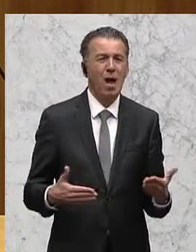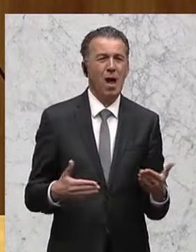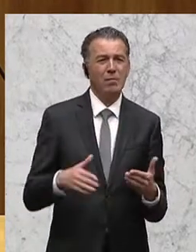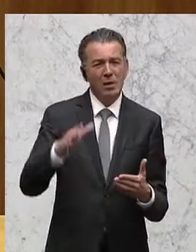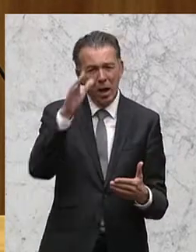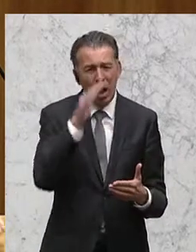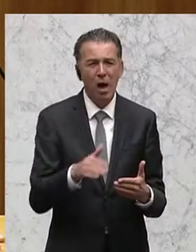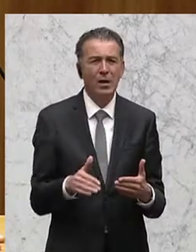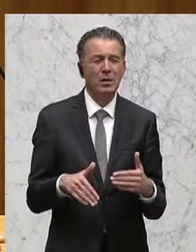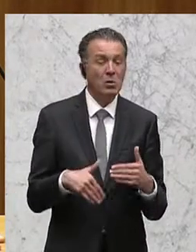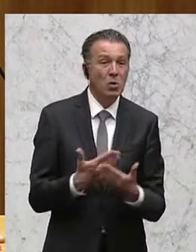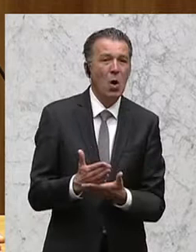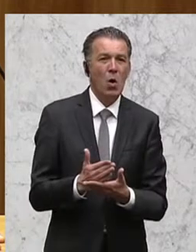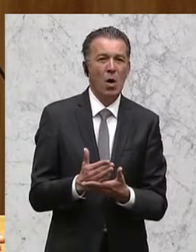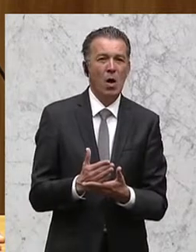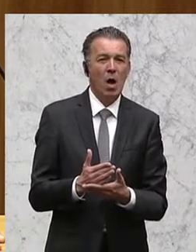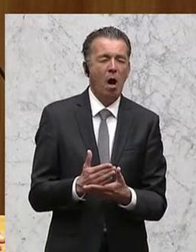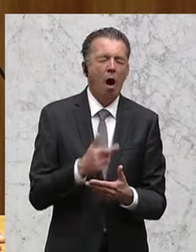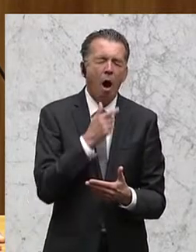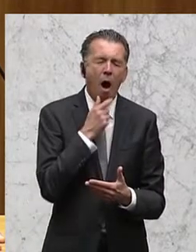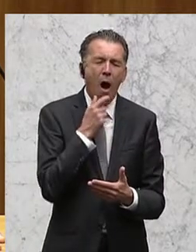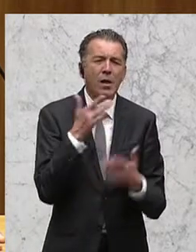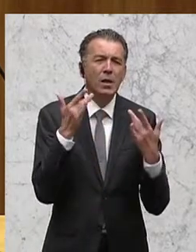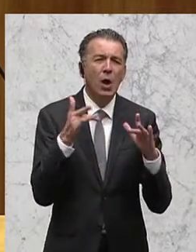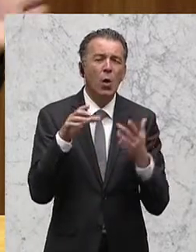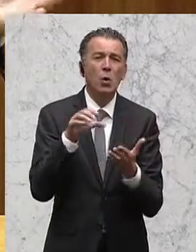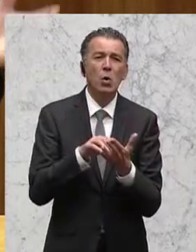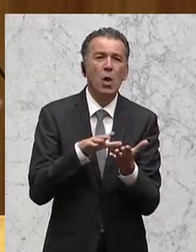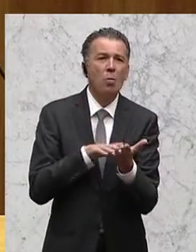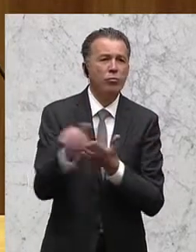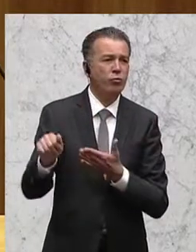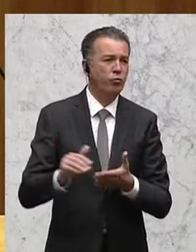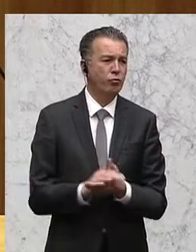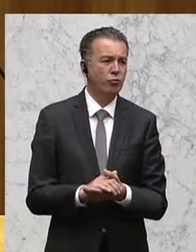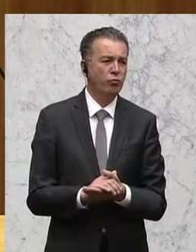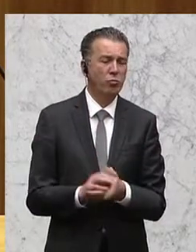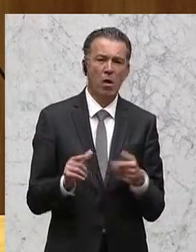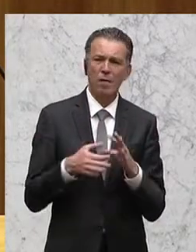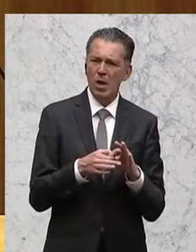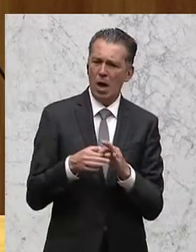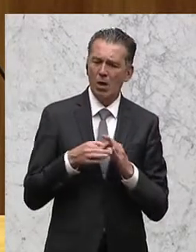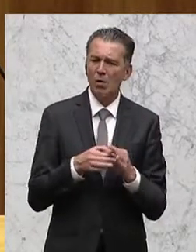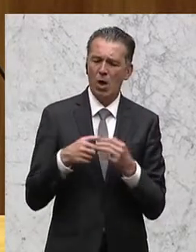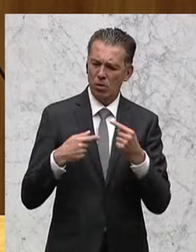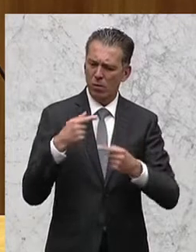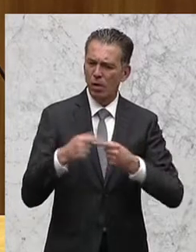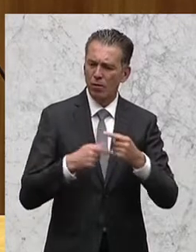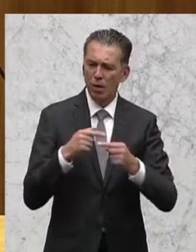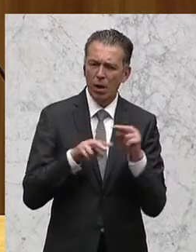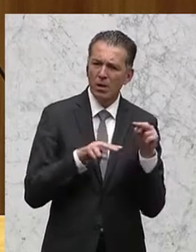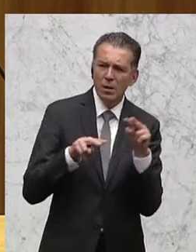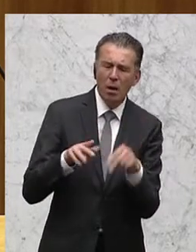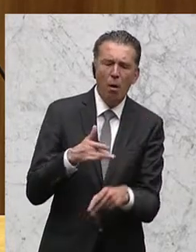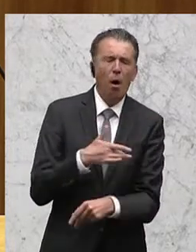zerstörung uralter kulturstätten als zivilisierte gesellschaft ist man ziemlich betroffen wenn man